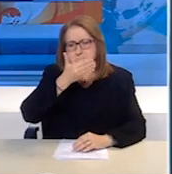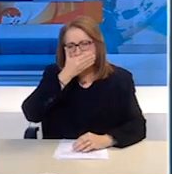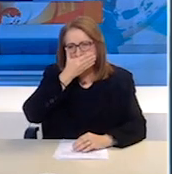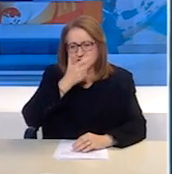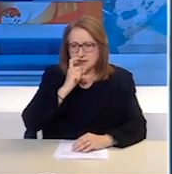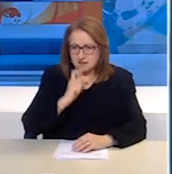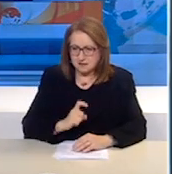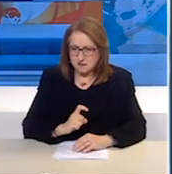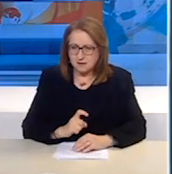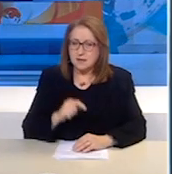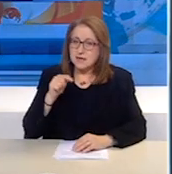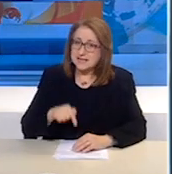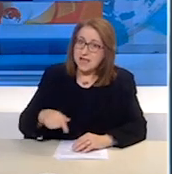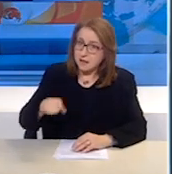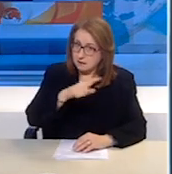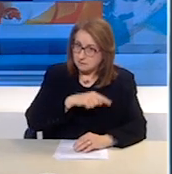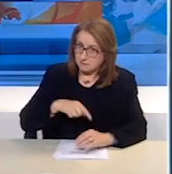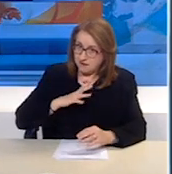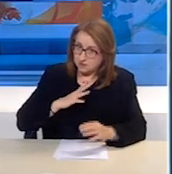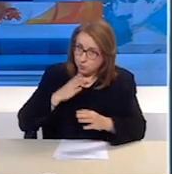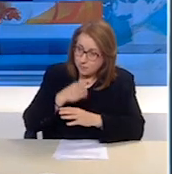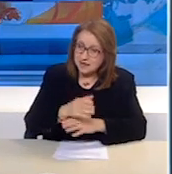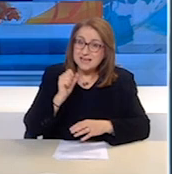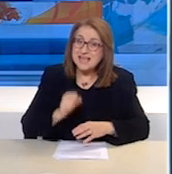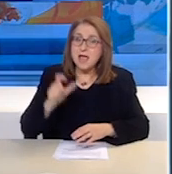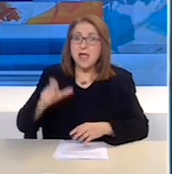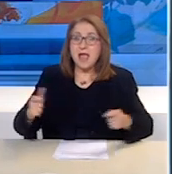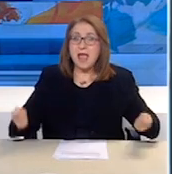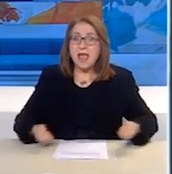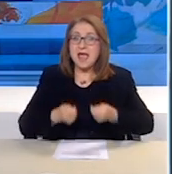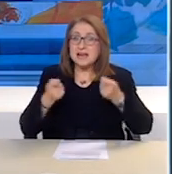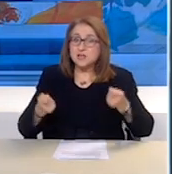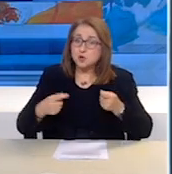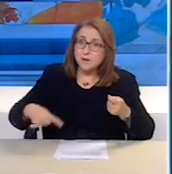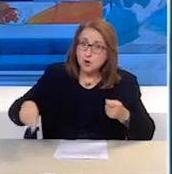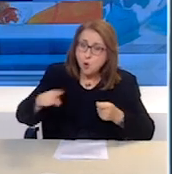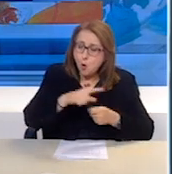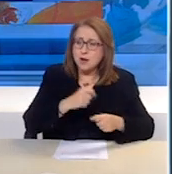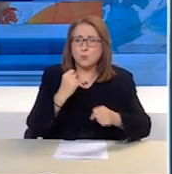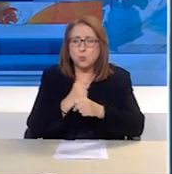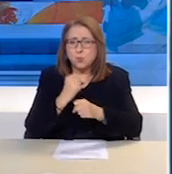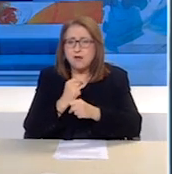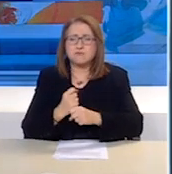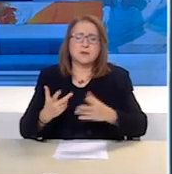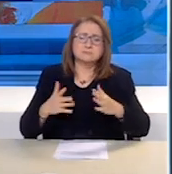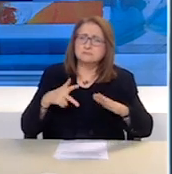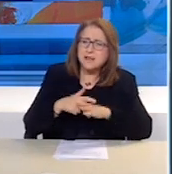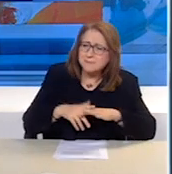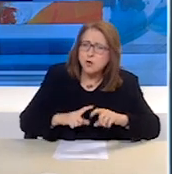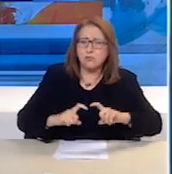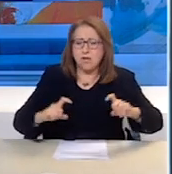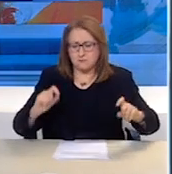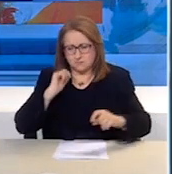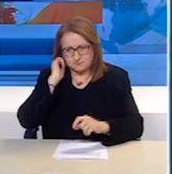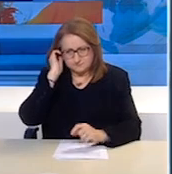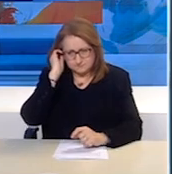τους εισερχόμενους αλλά και για τους εργαζόμενους με στενή επαφή με το κοινό, όπως πολιτές και ταμιακοί υπάλληλοι. Η μάσκα στην επόμενη φάση, ωστόσο, όπως υπόθηκε